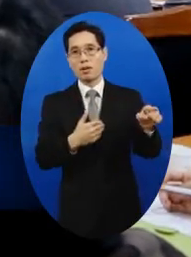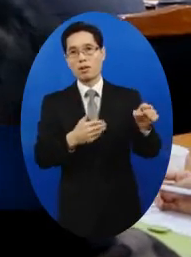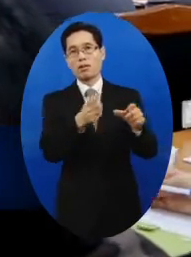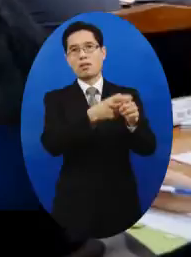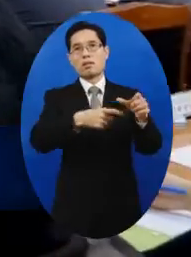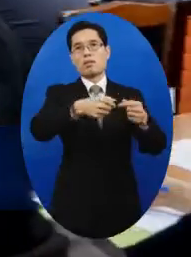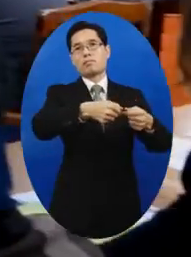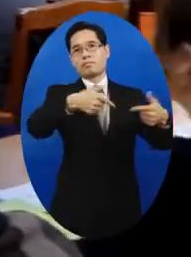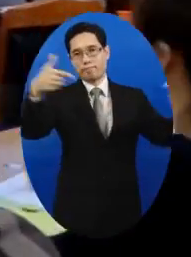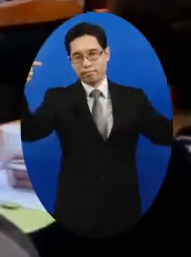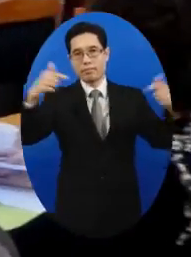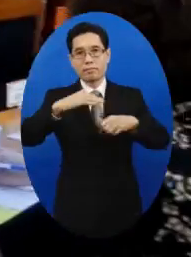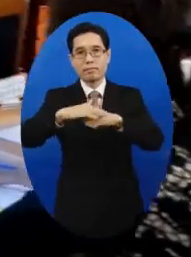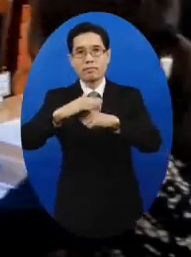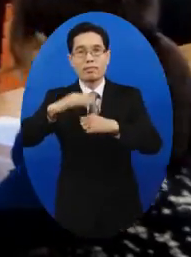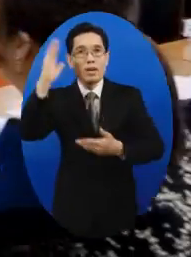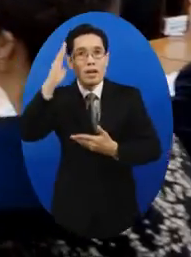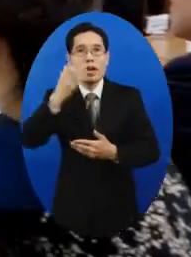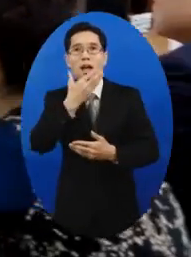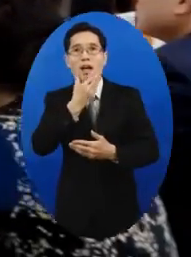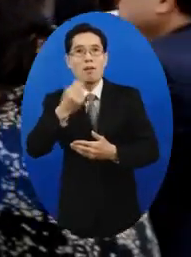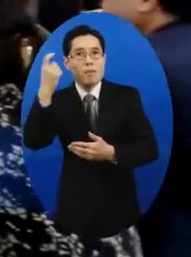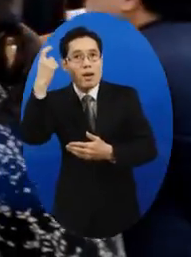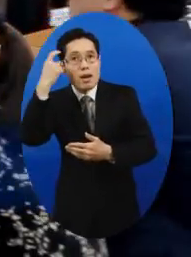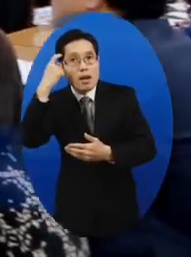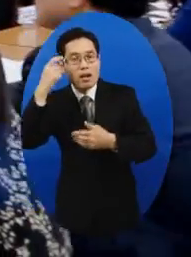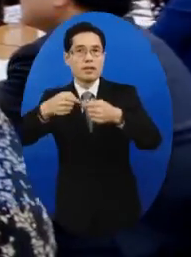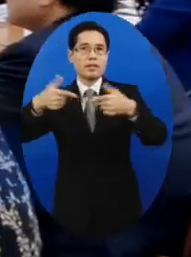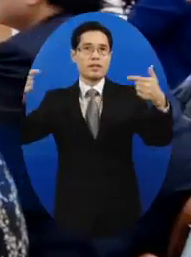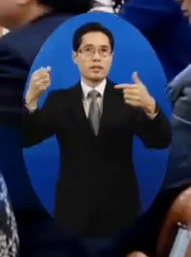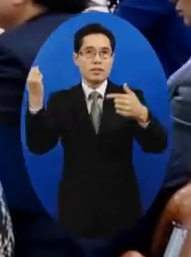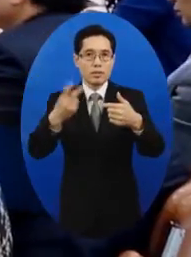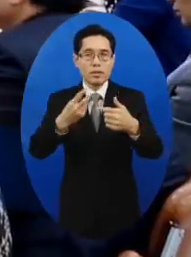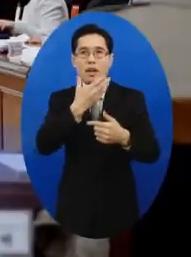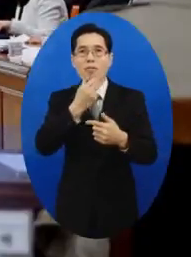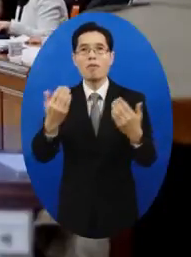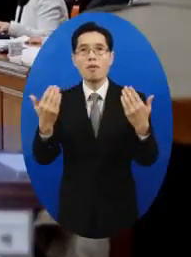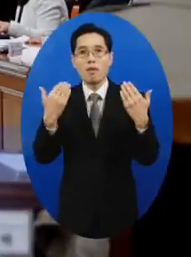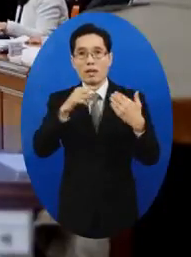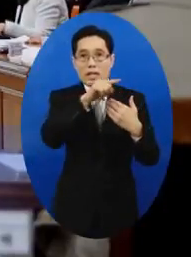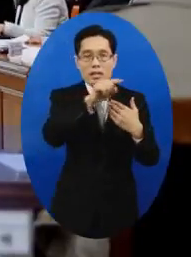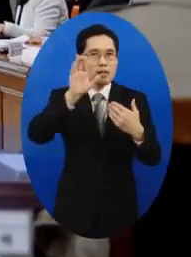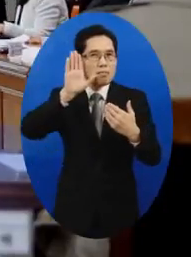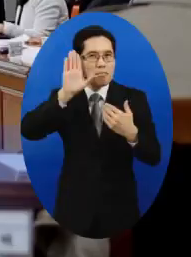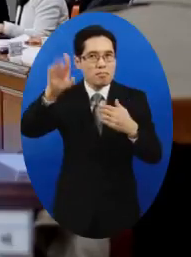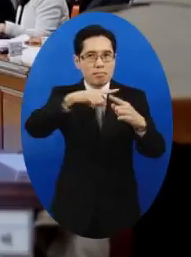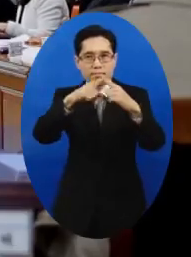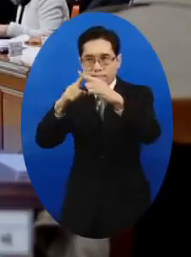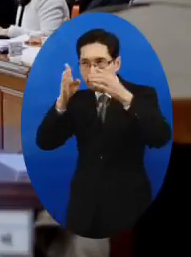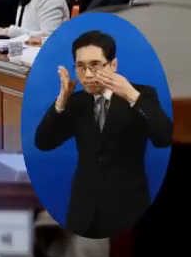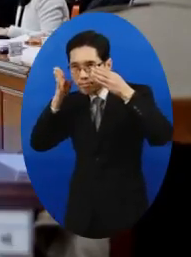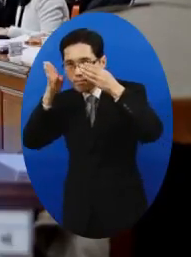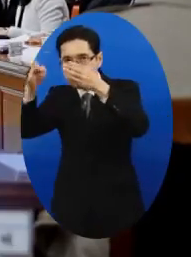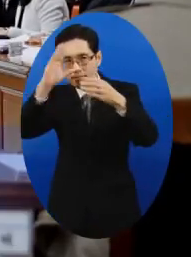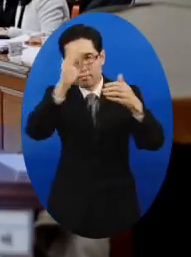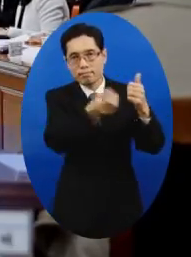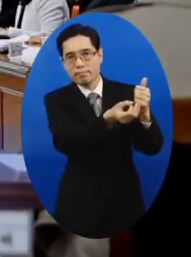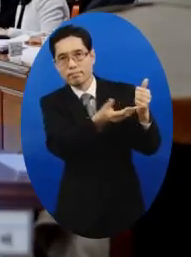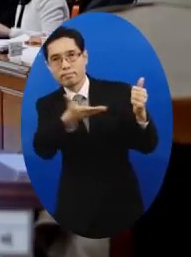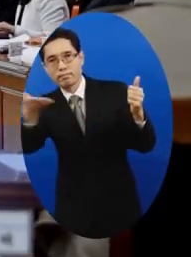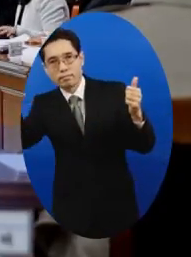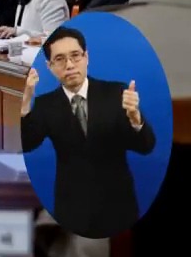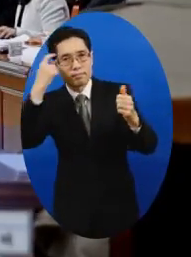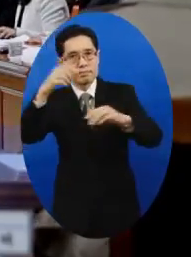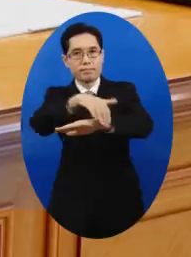대구시교육청 은 대부 행복학교 의 확대 운영을 통해 대구 학생들의 행복 역량을 높이고 행복학교 가 미래지향적